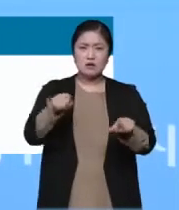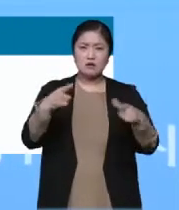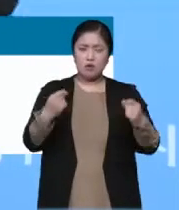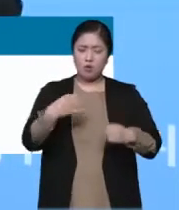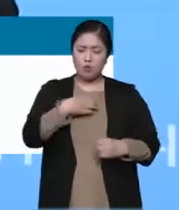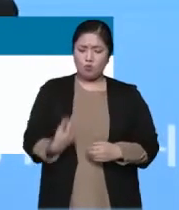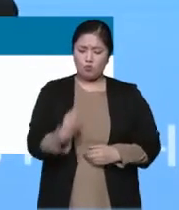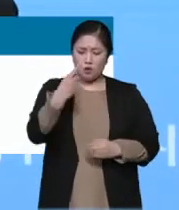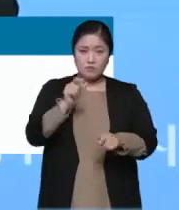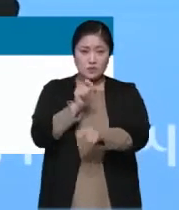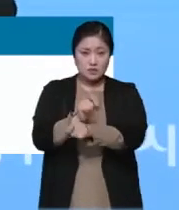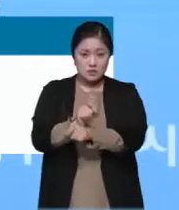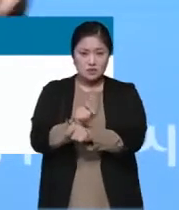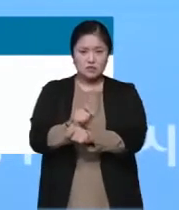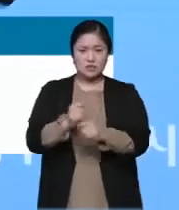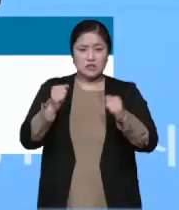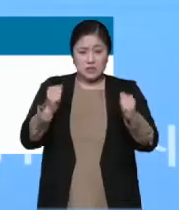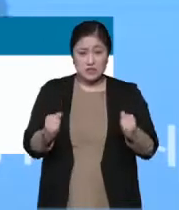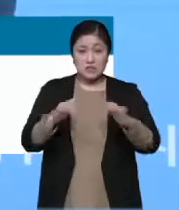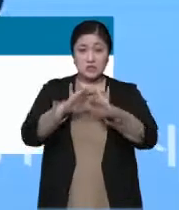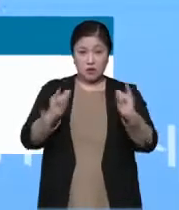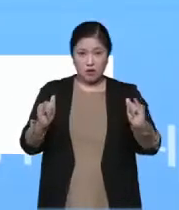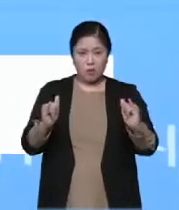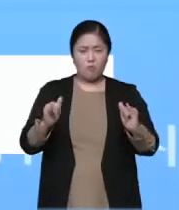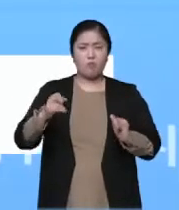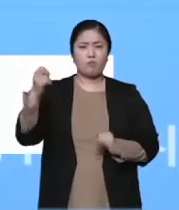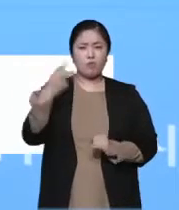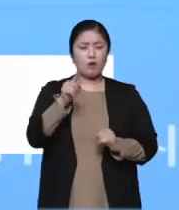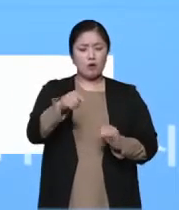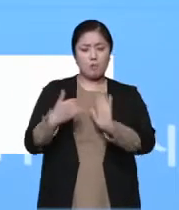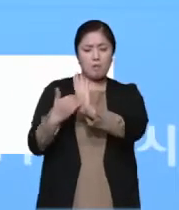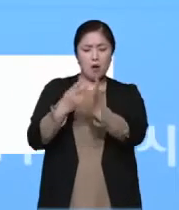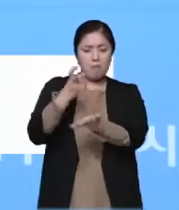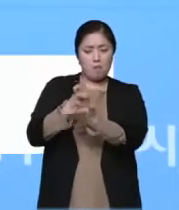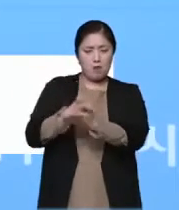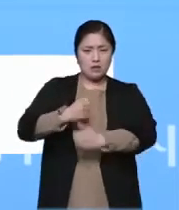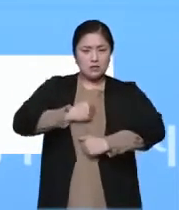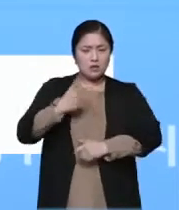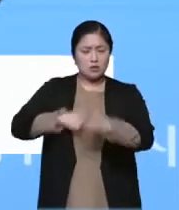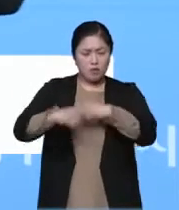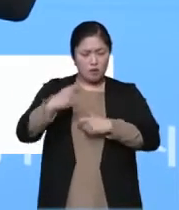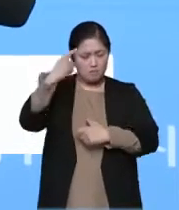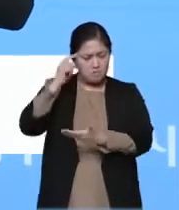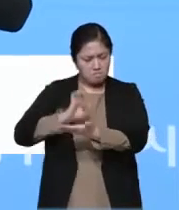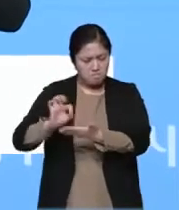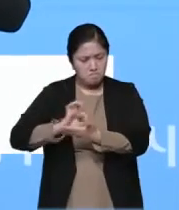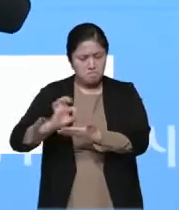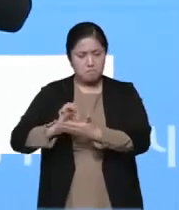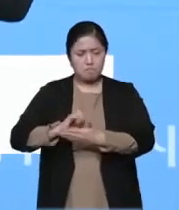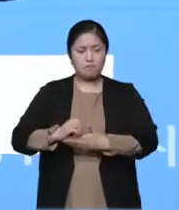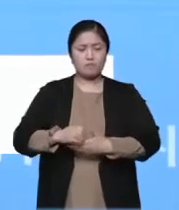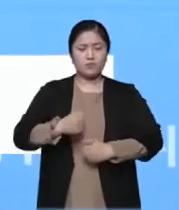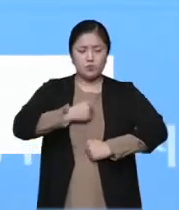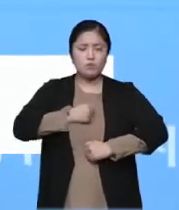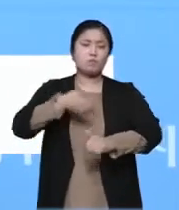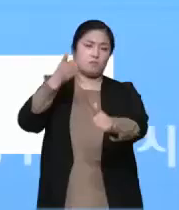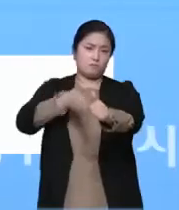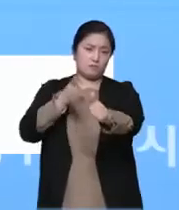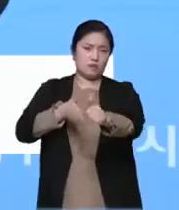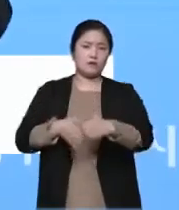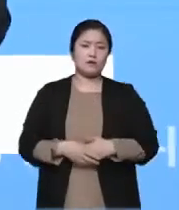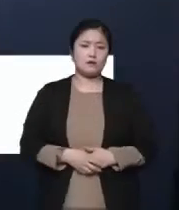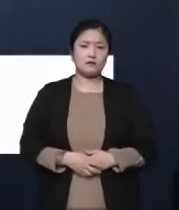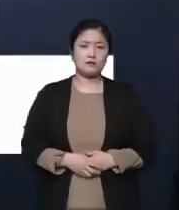고위험 시설의 근무하고 있으니 쭉 계신 분들은 또 이런 파격 수칙을 지키는 데 더욱 더 각별히 주의해 주시기 를 다시한번